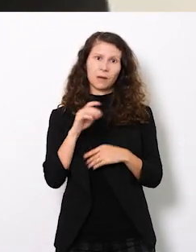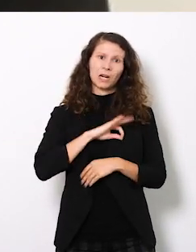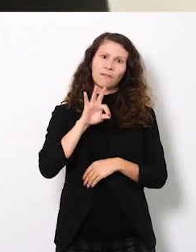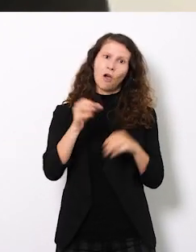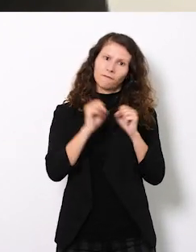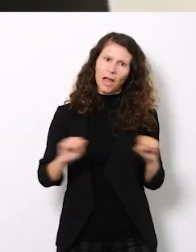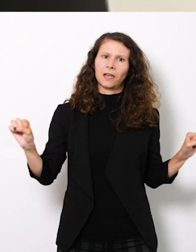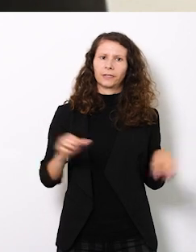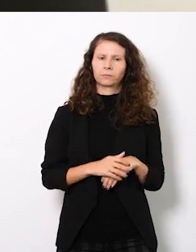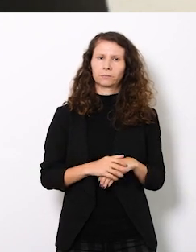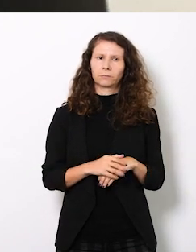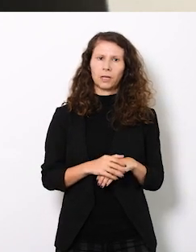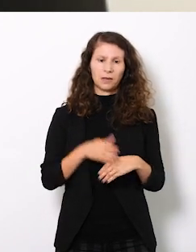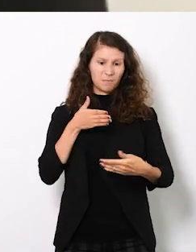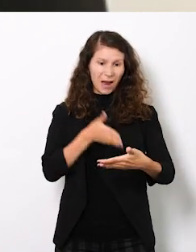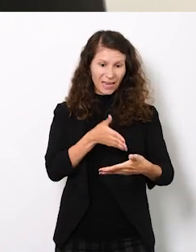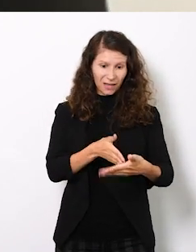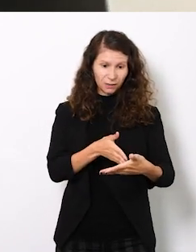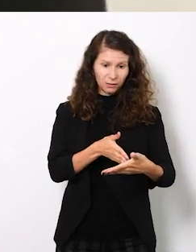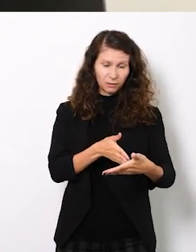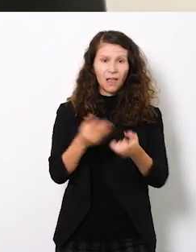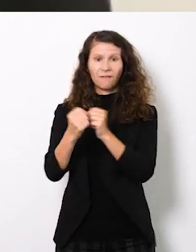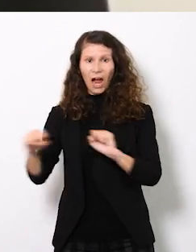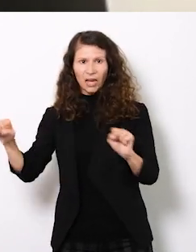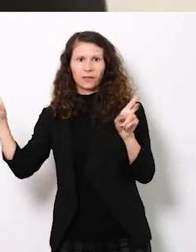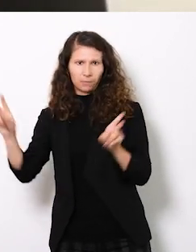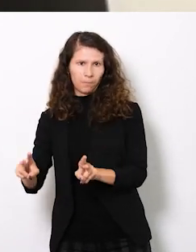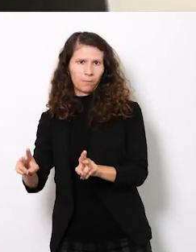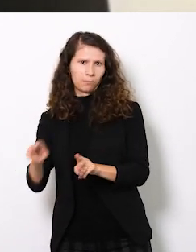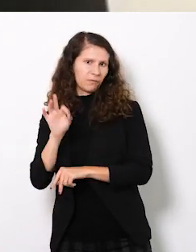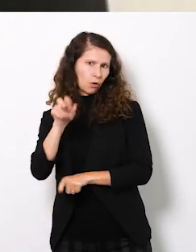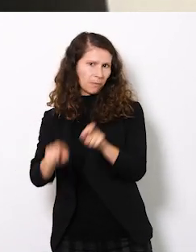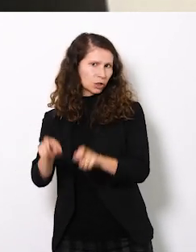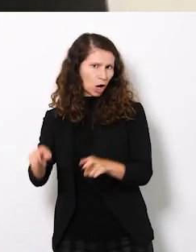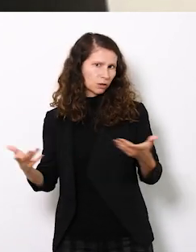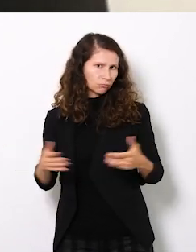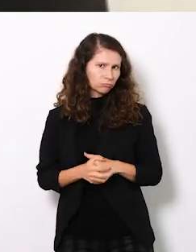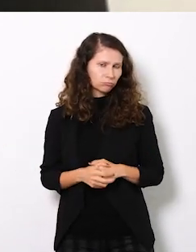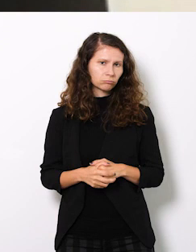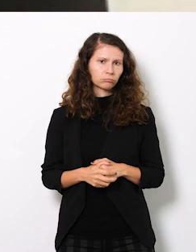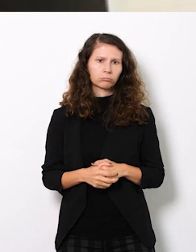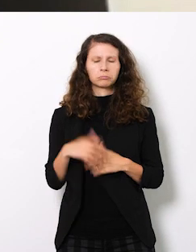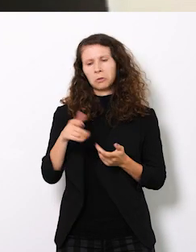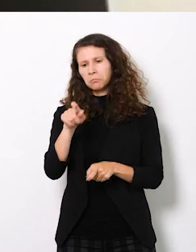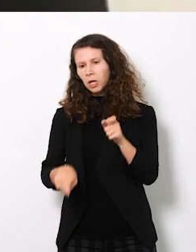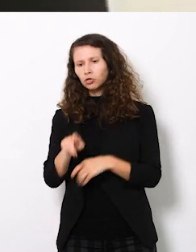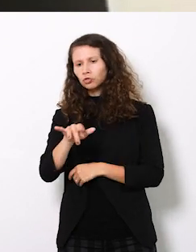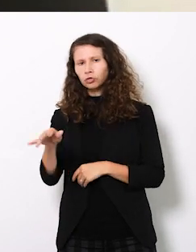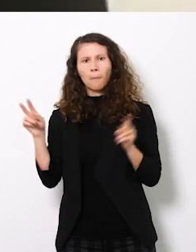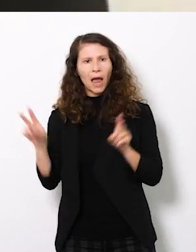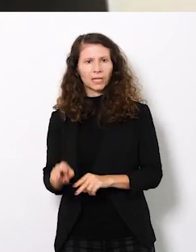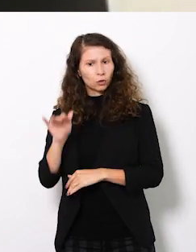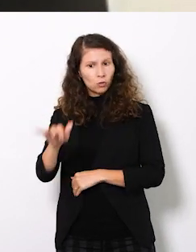Und Barrieren grenzen Freiheiten ein für Menschen, die sich eben aufgrund einer